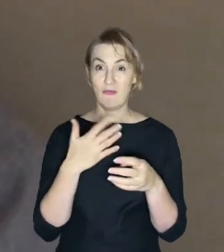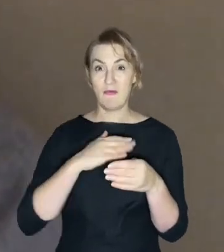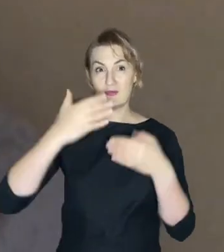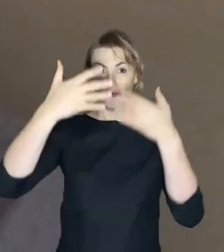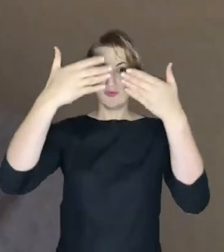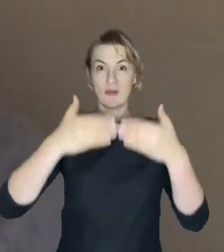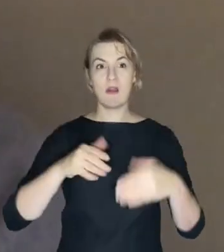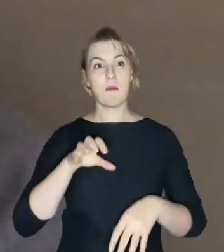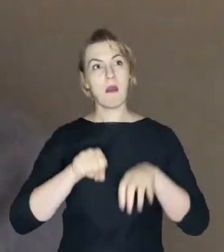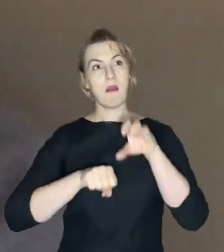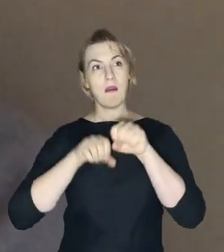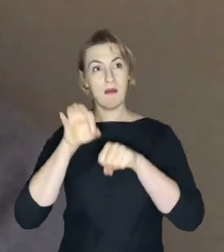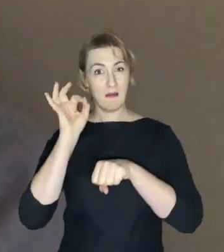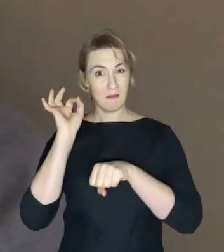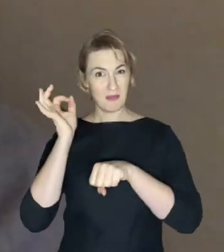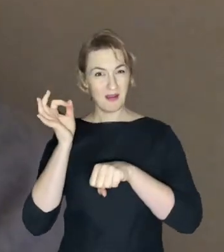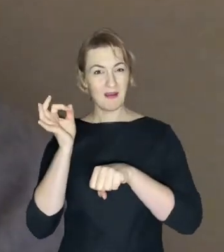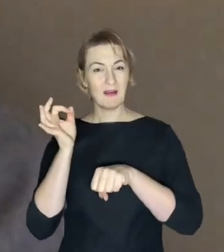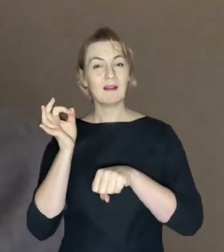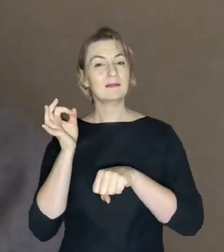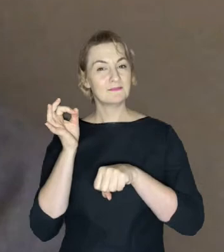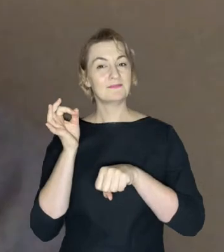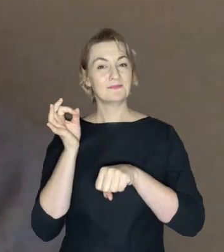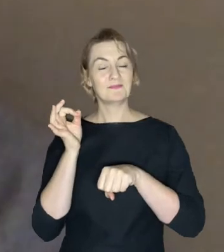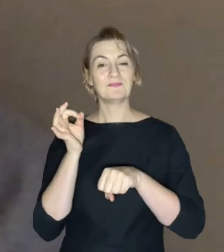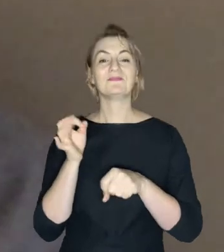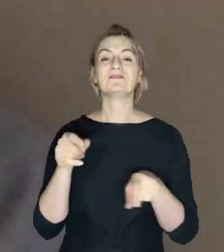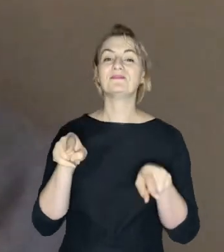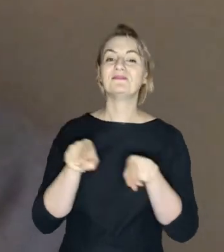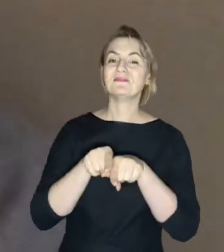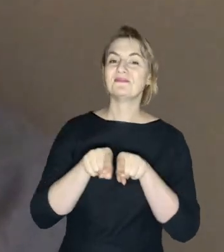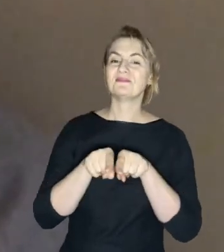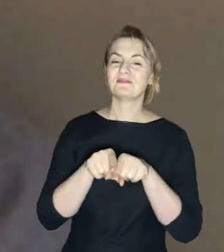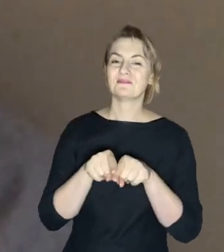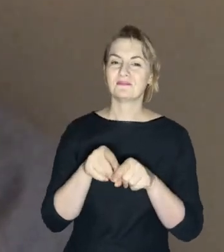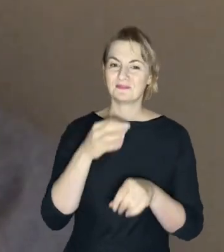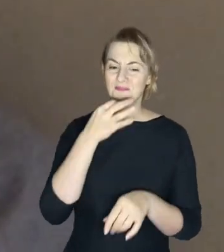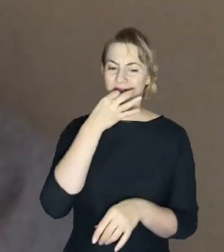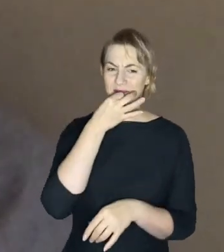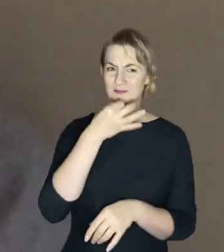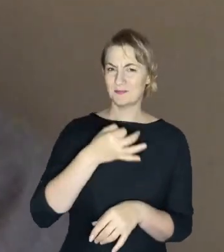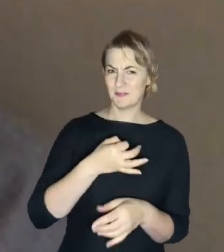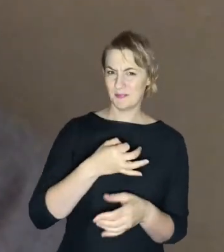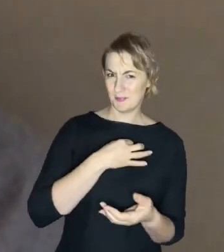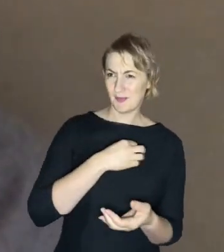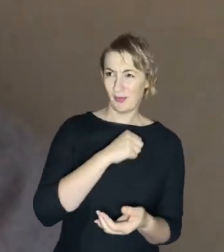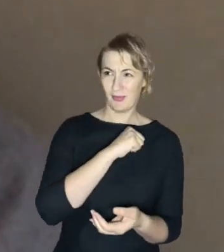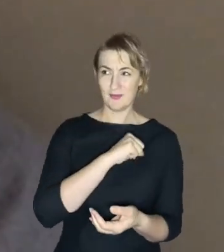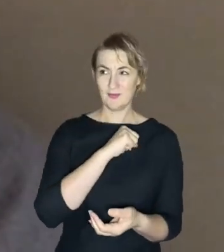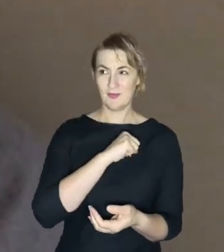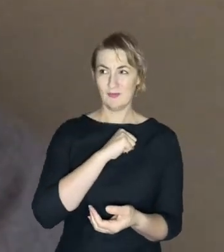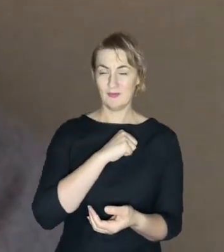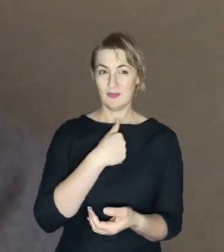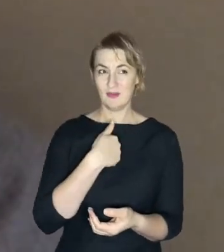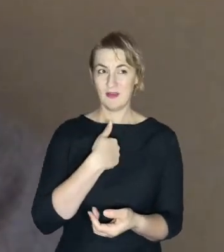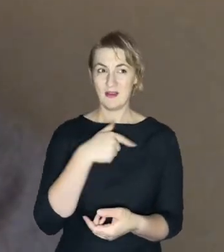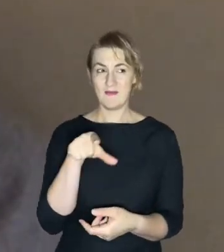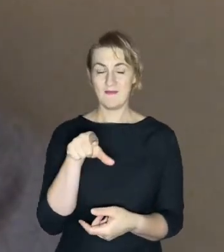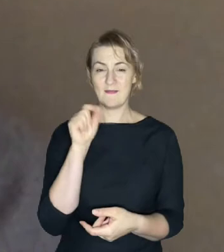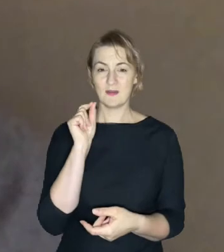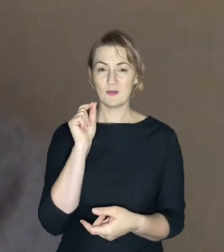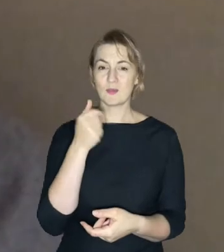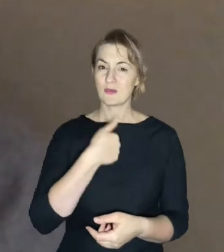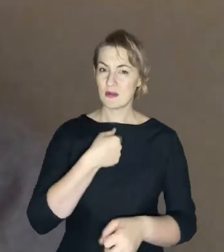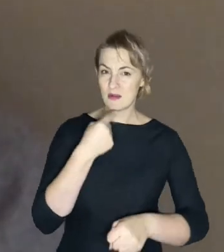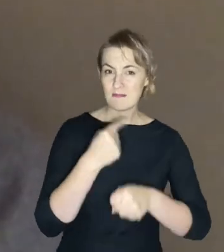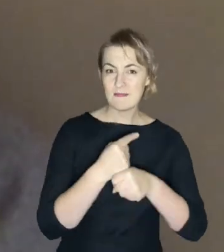tak? Ale też odnoszą to pytanie do samych siebie, do własnych wyborów,